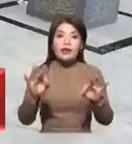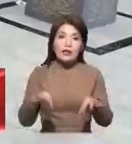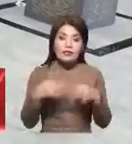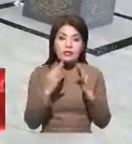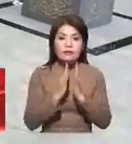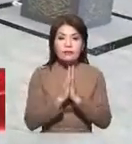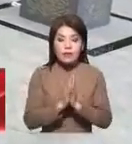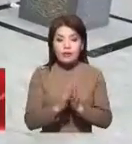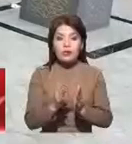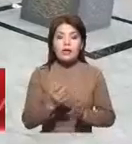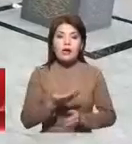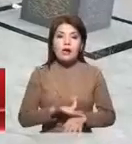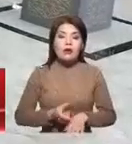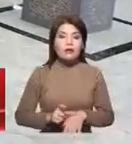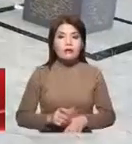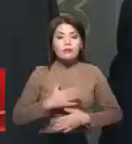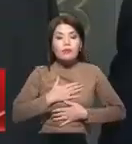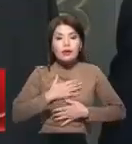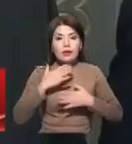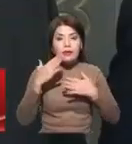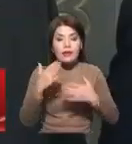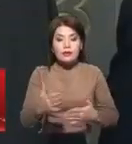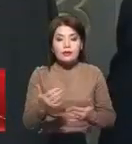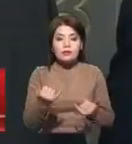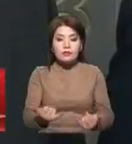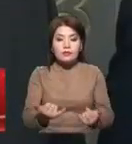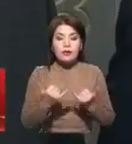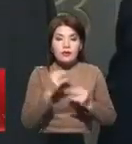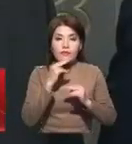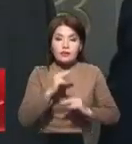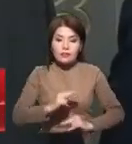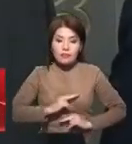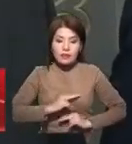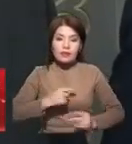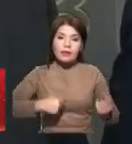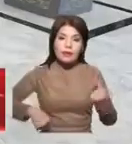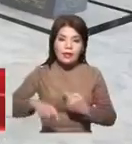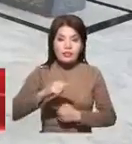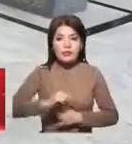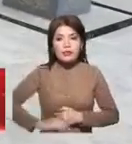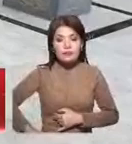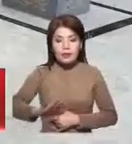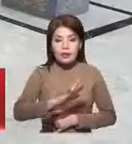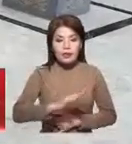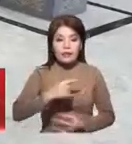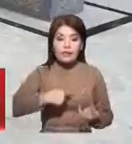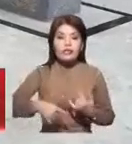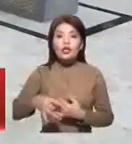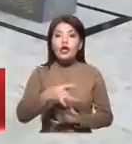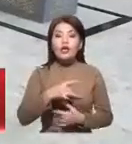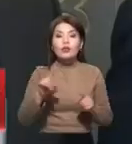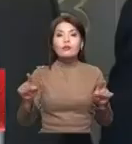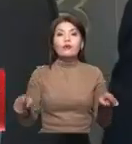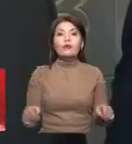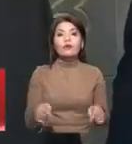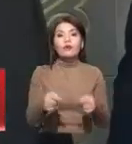вам огромнейшую благодарность за такое внимание к нашей земле. Наш район